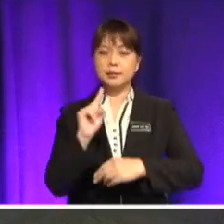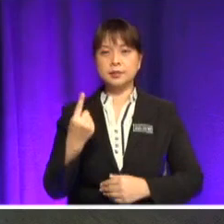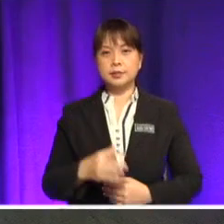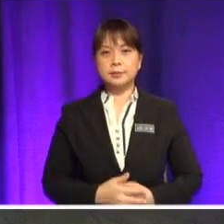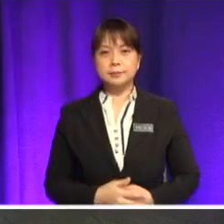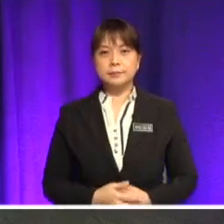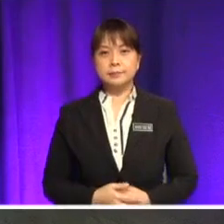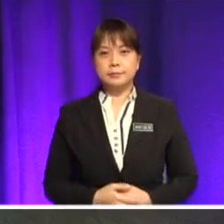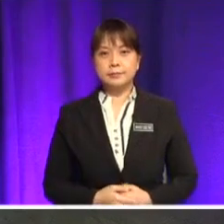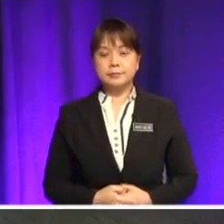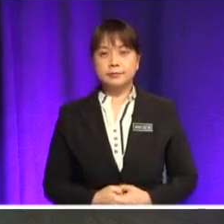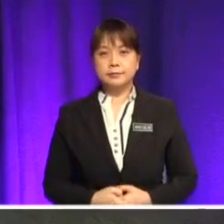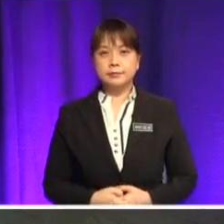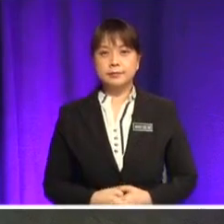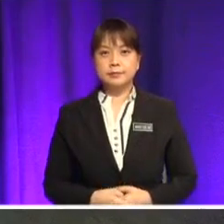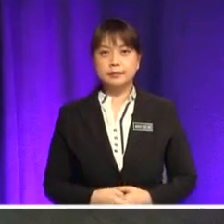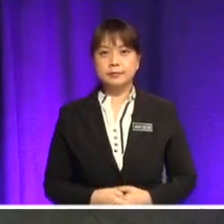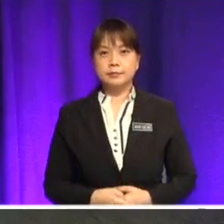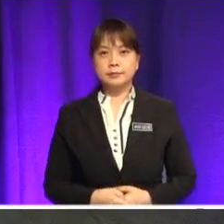di sukses STM 2022